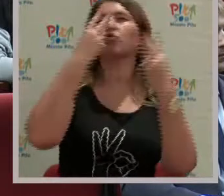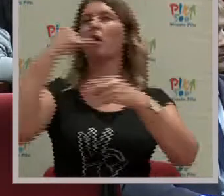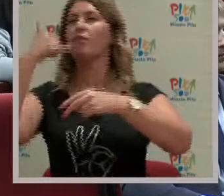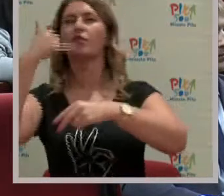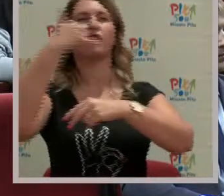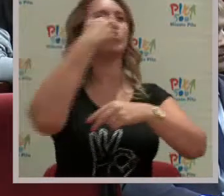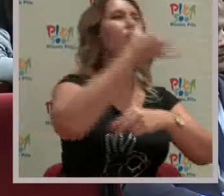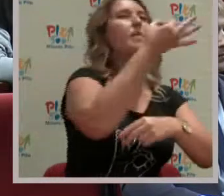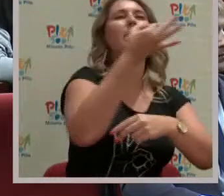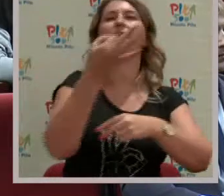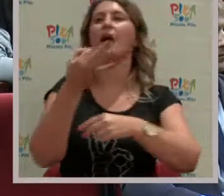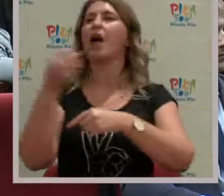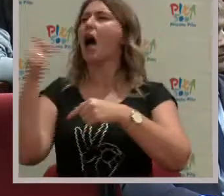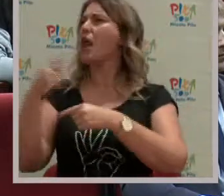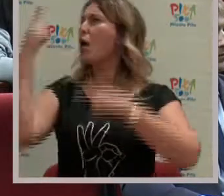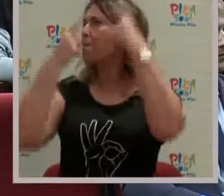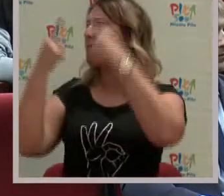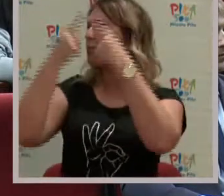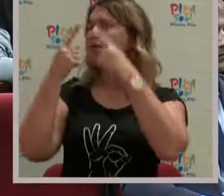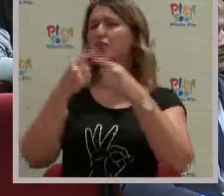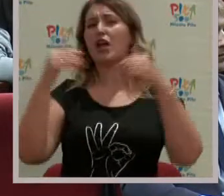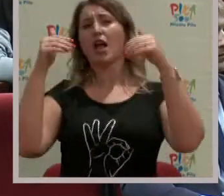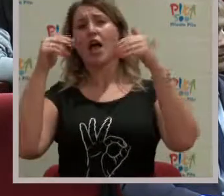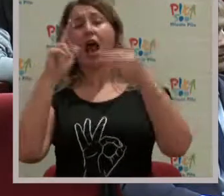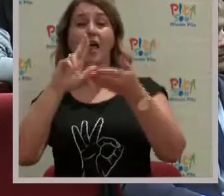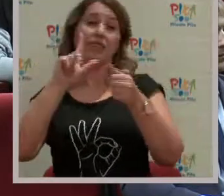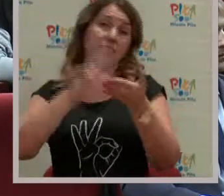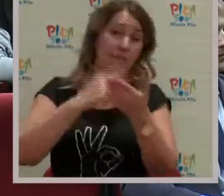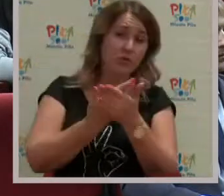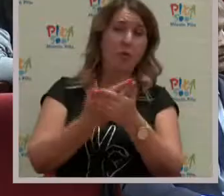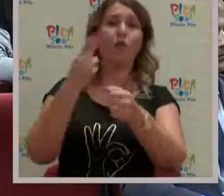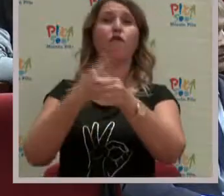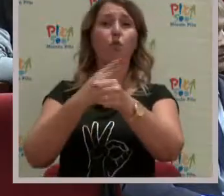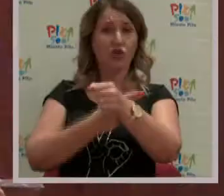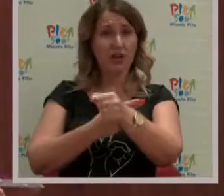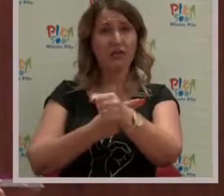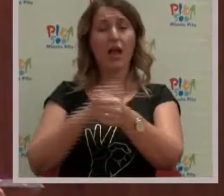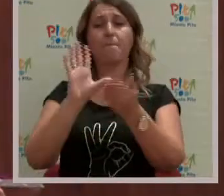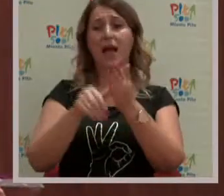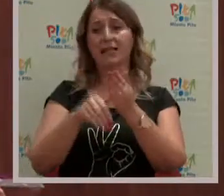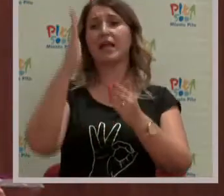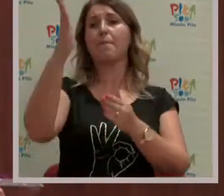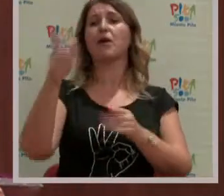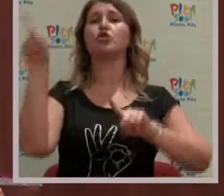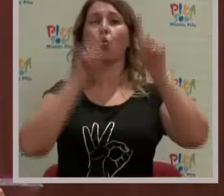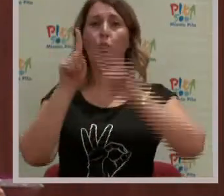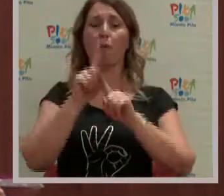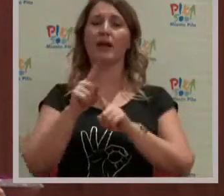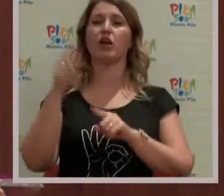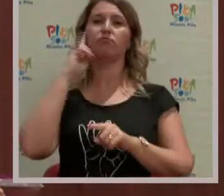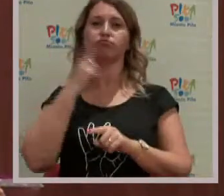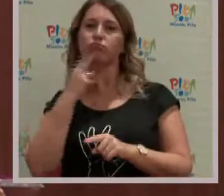byłaby taka możliwość, zastanówcie się Państwo, żeby na przykład w urzędzie był tłumacz, gdzie głuchy przychodzi i może załatwić